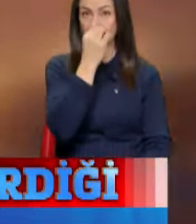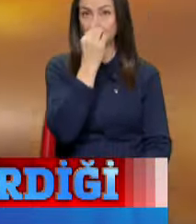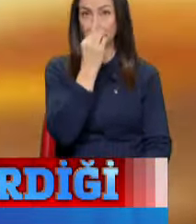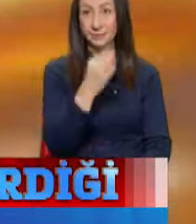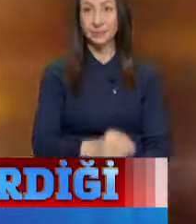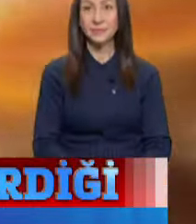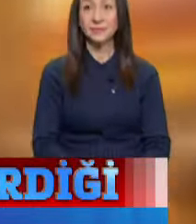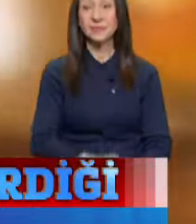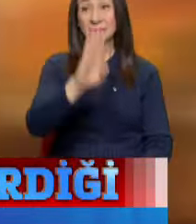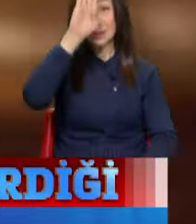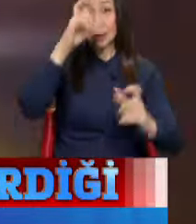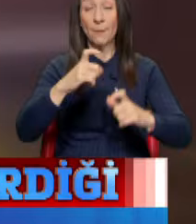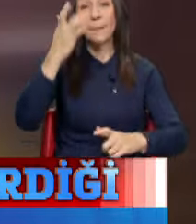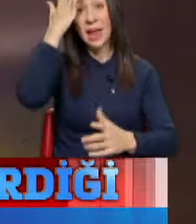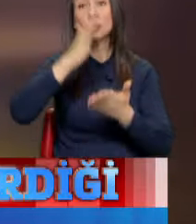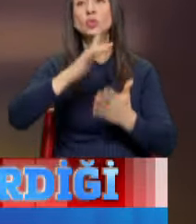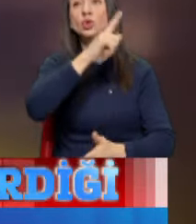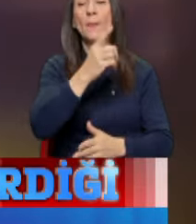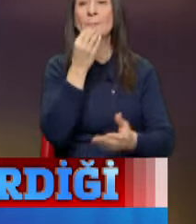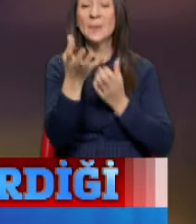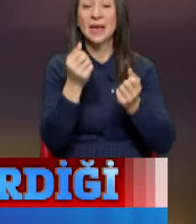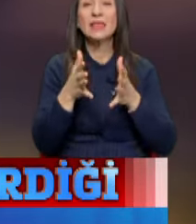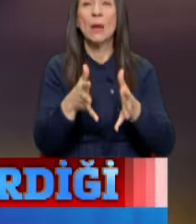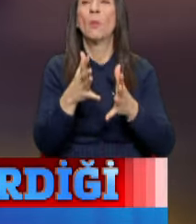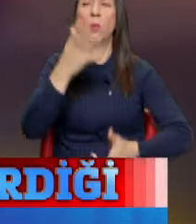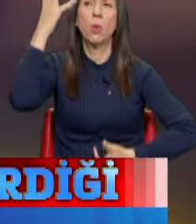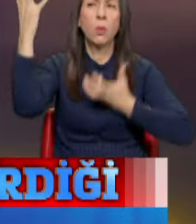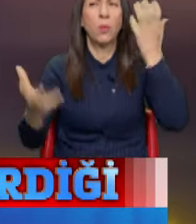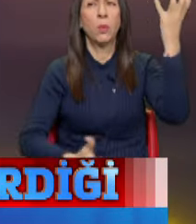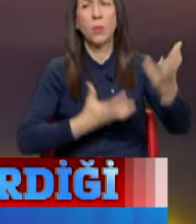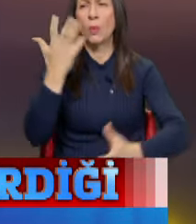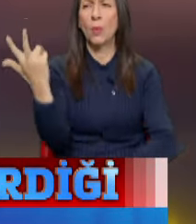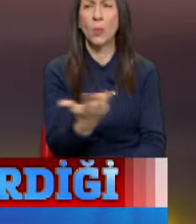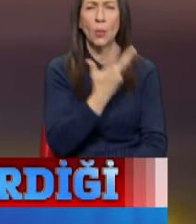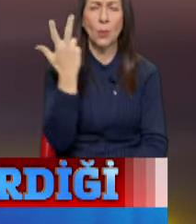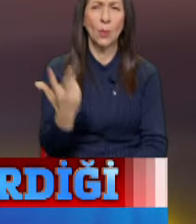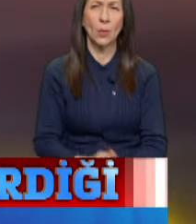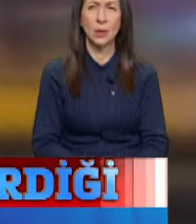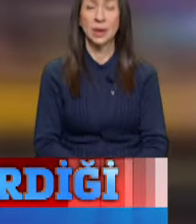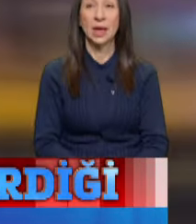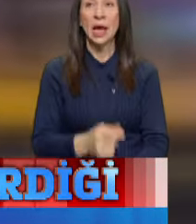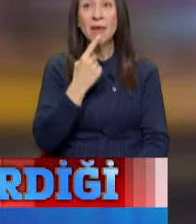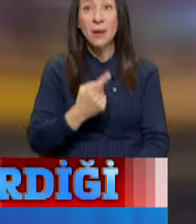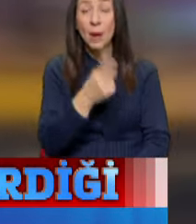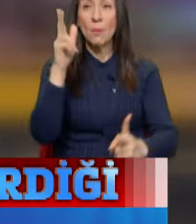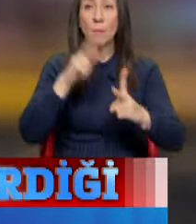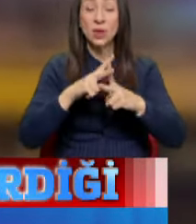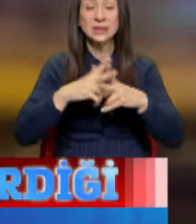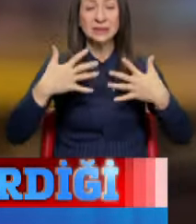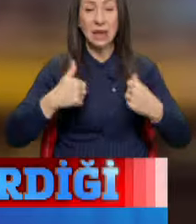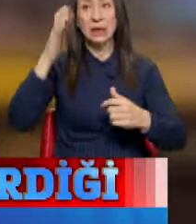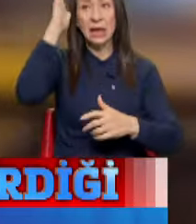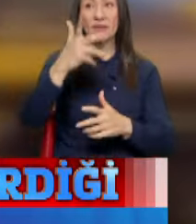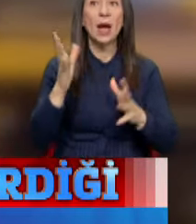kaldırıldı İstanbul Beylikdüzü'nde Market deposu Alev Alev yandı ihbar üzerine polis sağlık ve